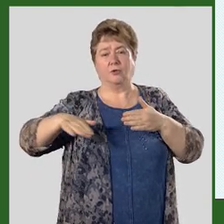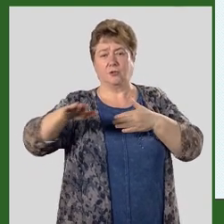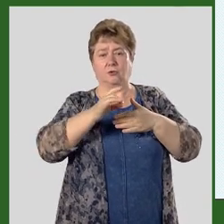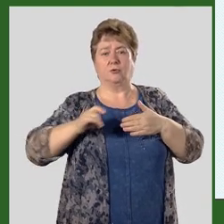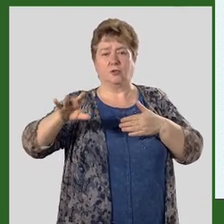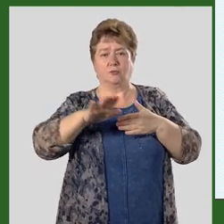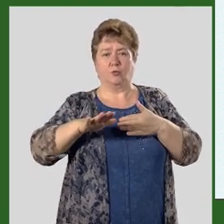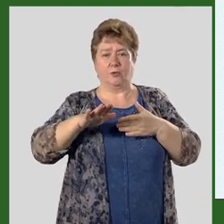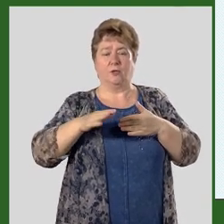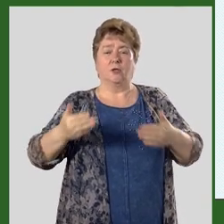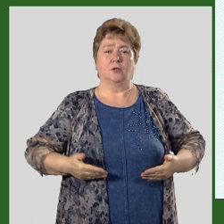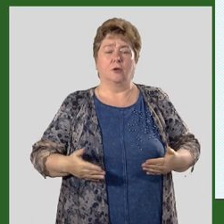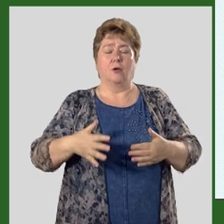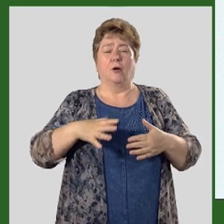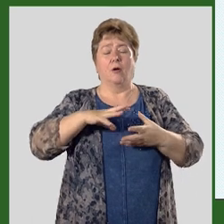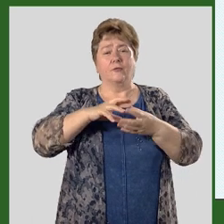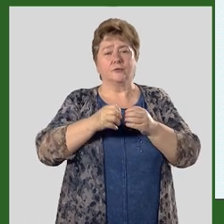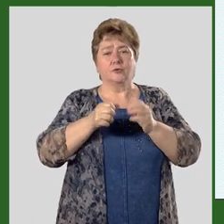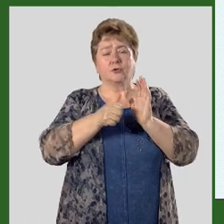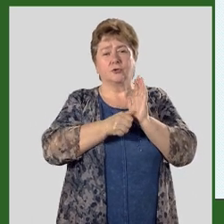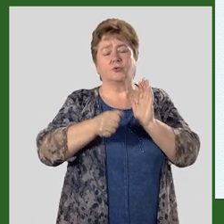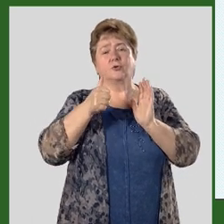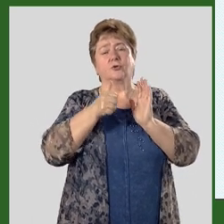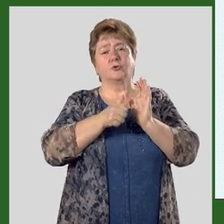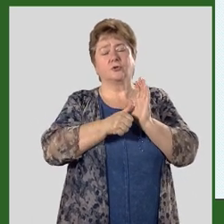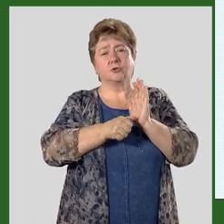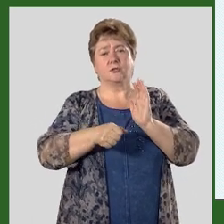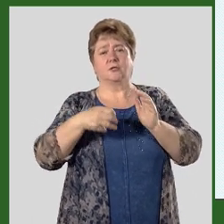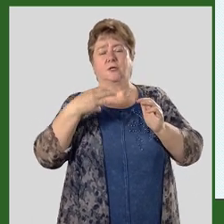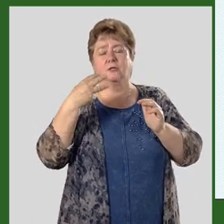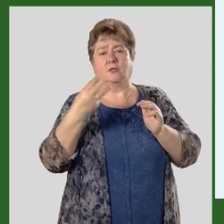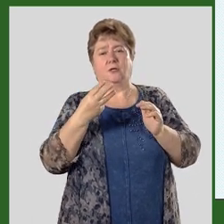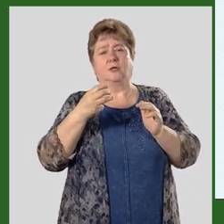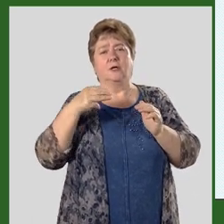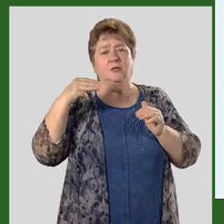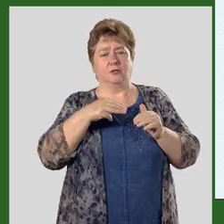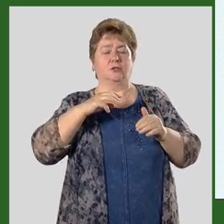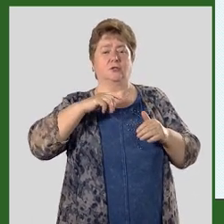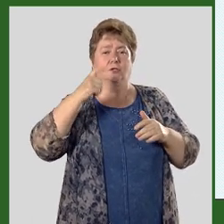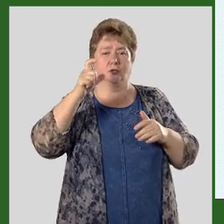территории республики проживало всего 663 тысячи человек.